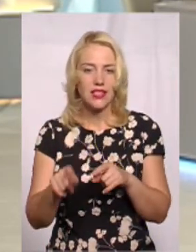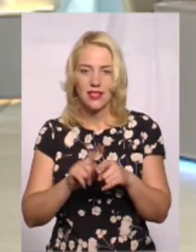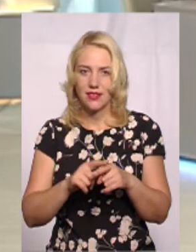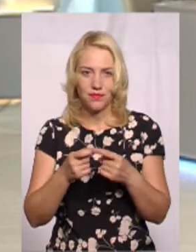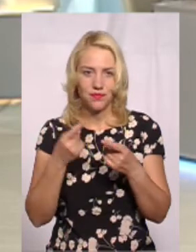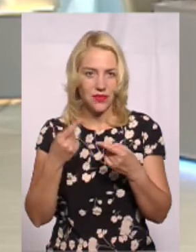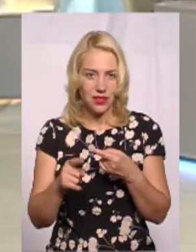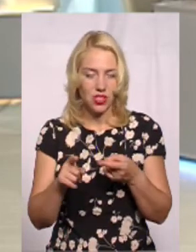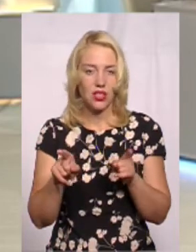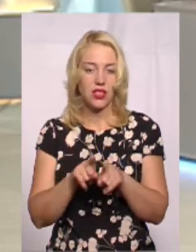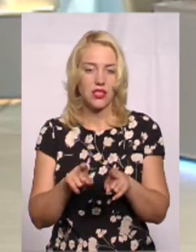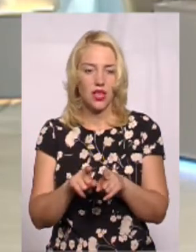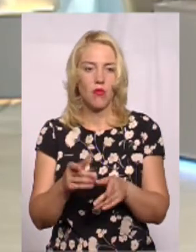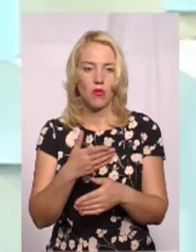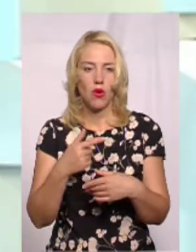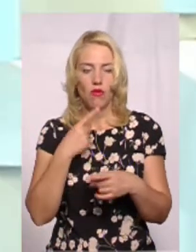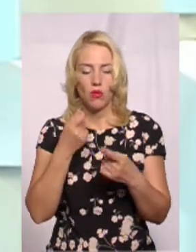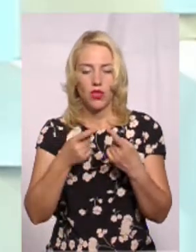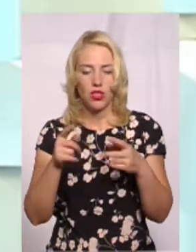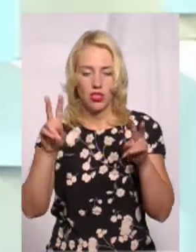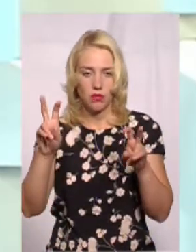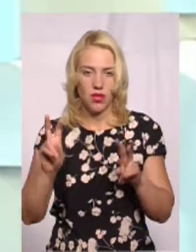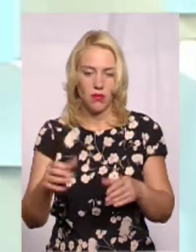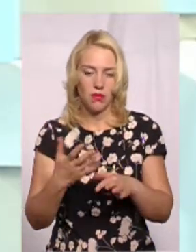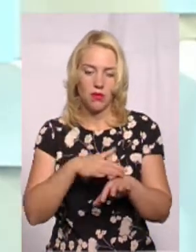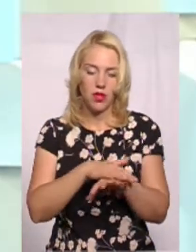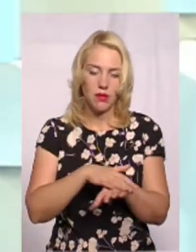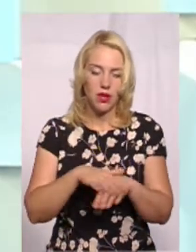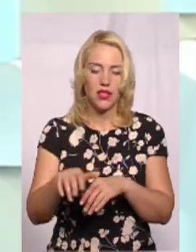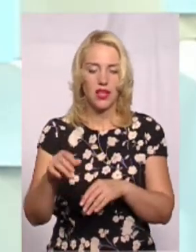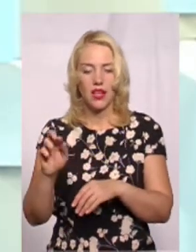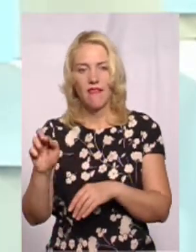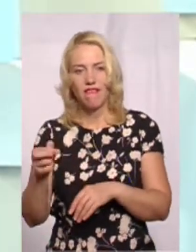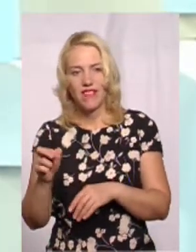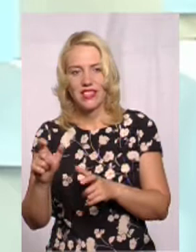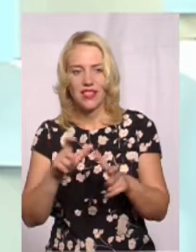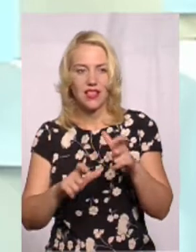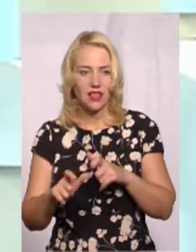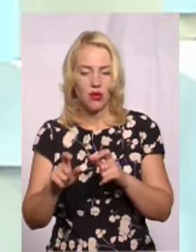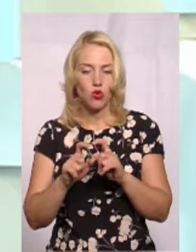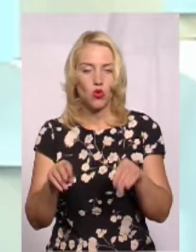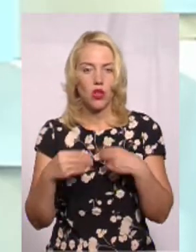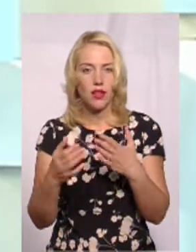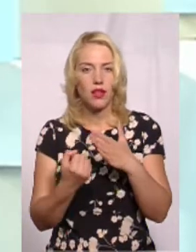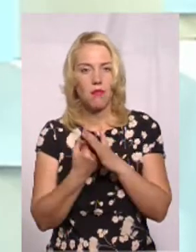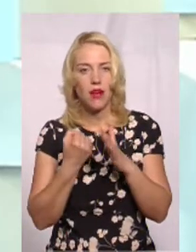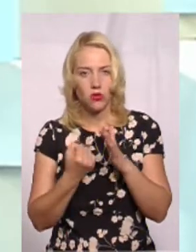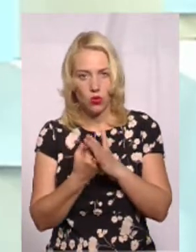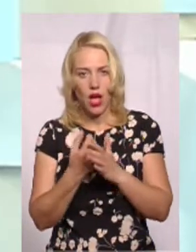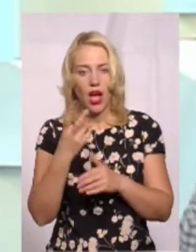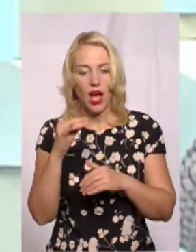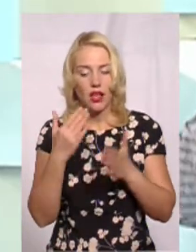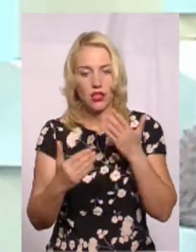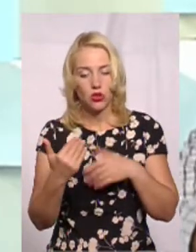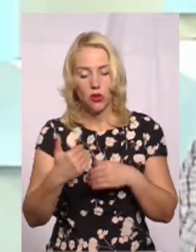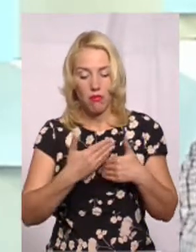так. Тобто і те саме ми переносимо на інші предмети, математика, фізика, хімія, так, тобто школа дає якусь базу, так? Але якщо